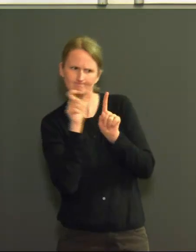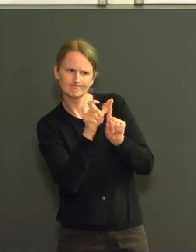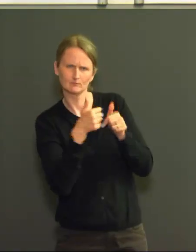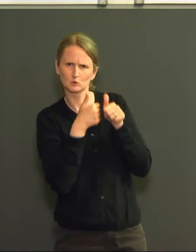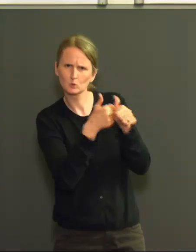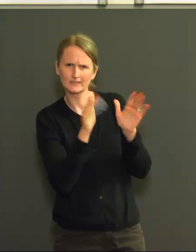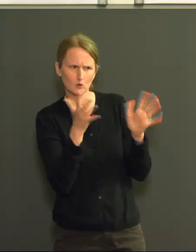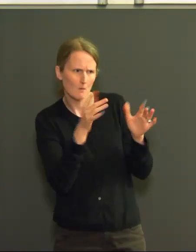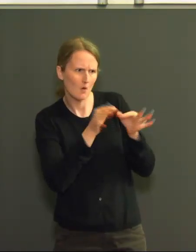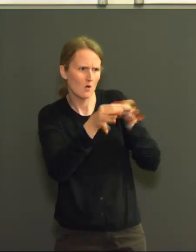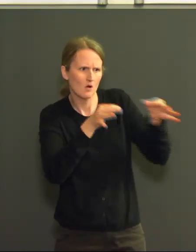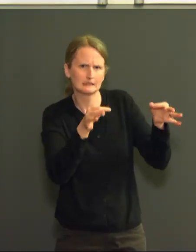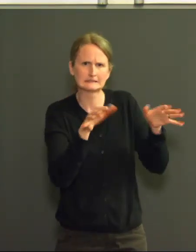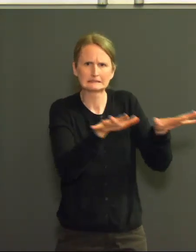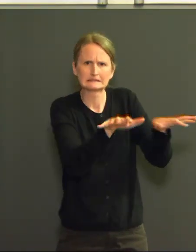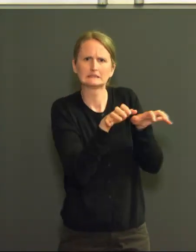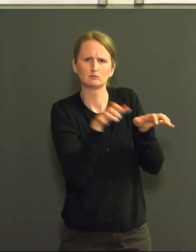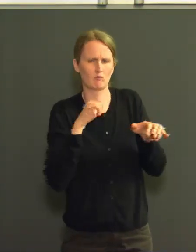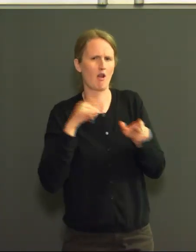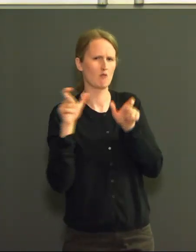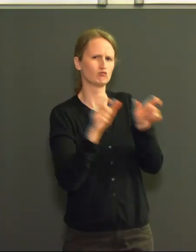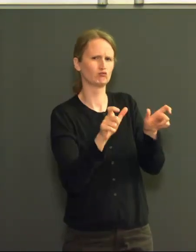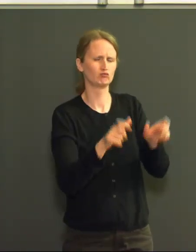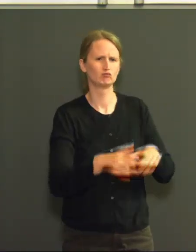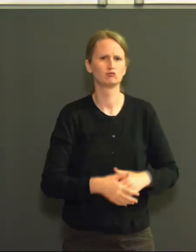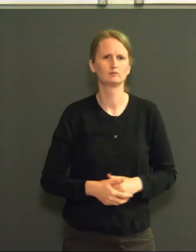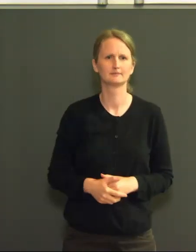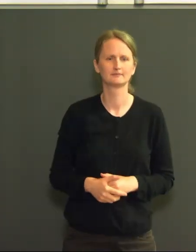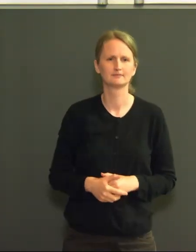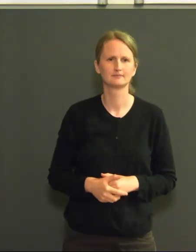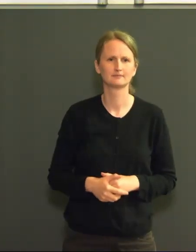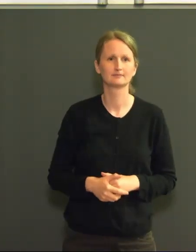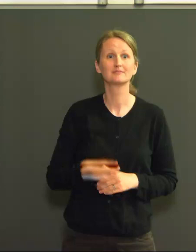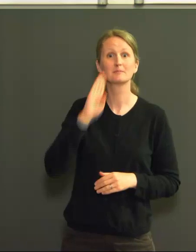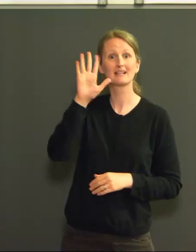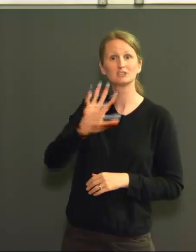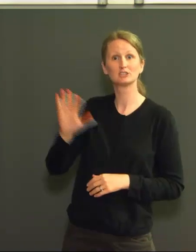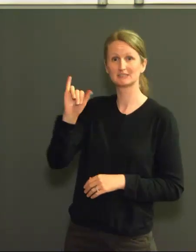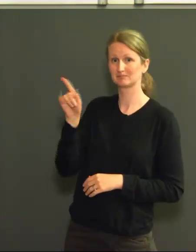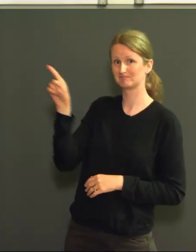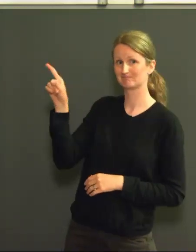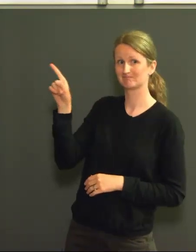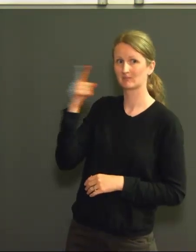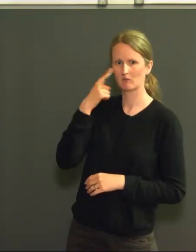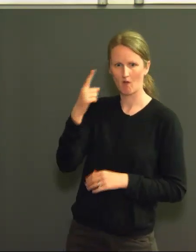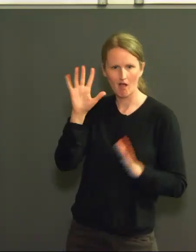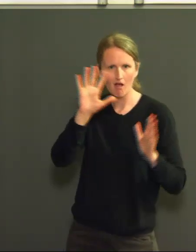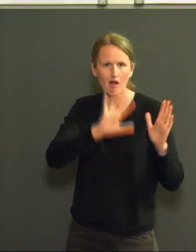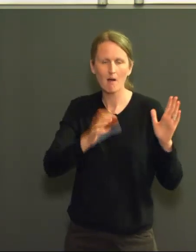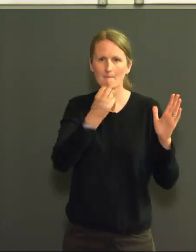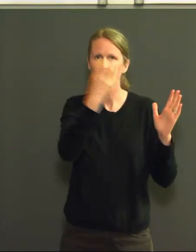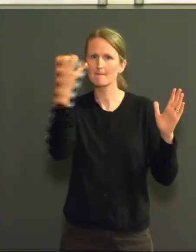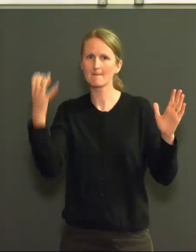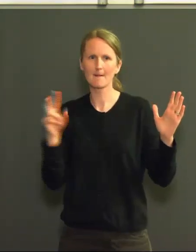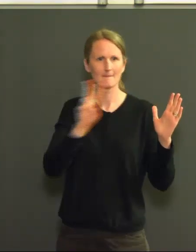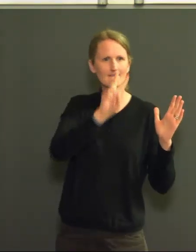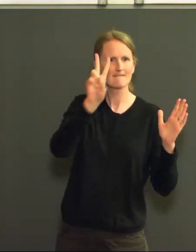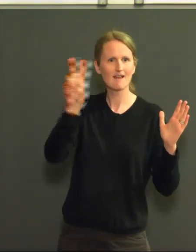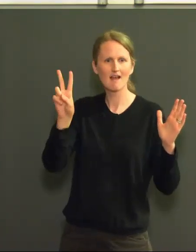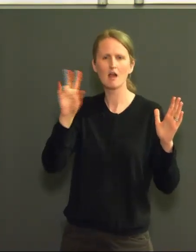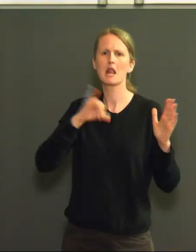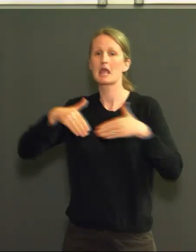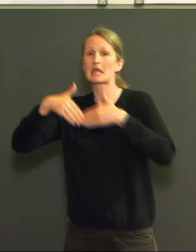psychomédico-sociaux. Au niveau de la carte, la Belgique est en vert, comme vous le voyez, même en vert foncé à certains endroits. Il y a une diminution dans toutes les régions, dans